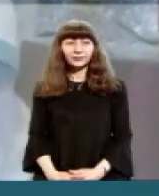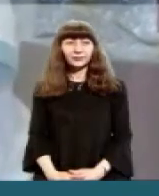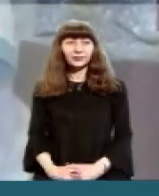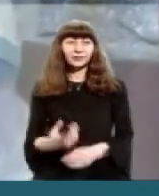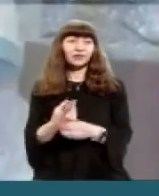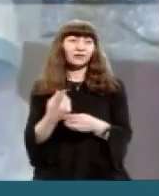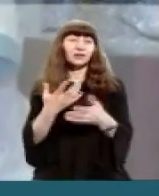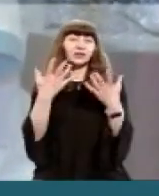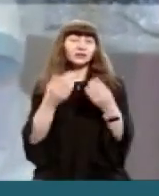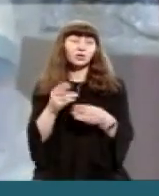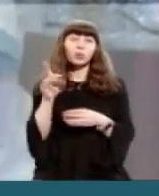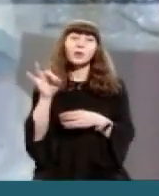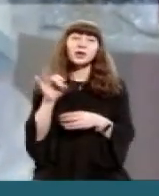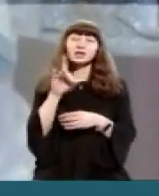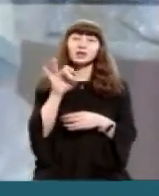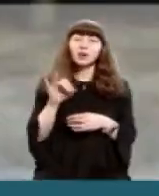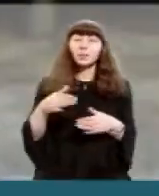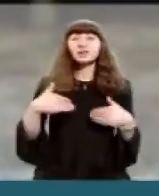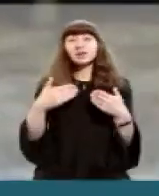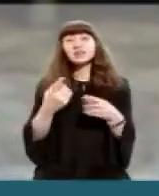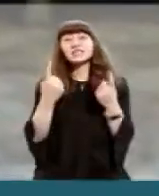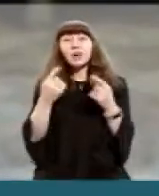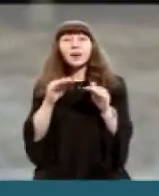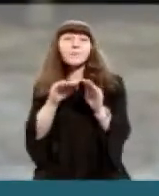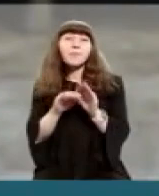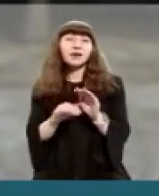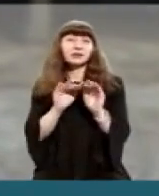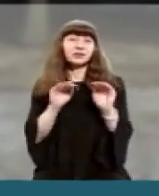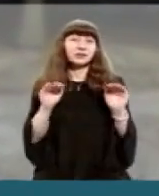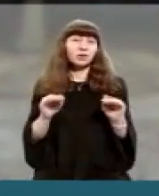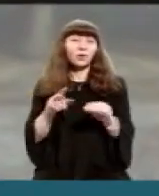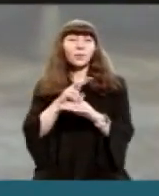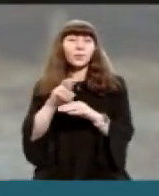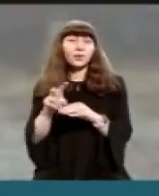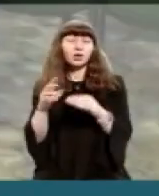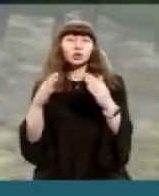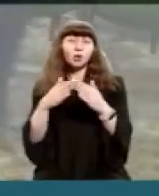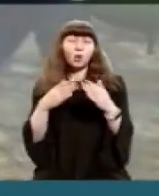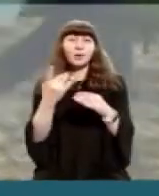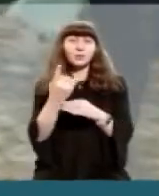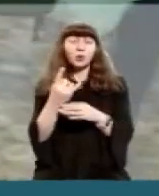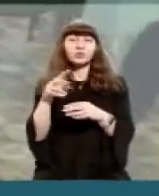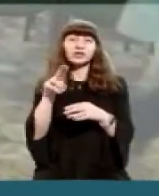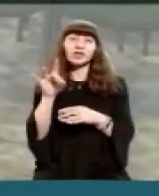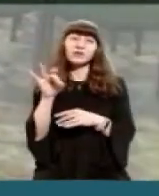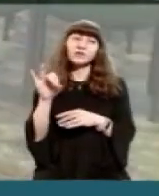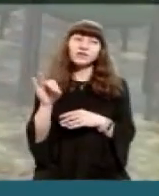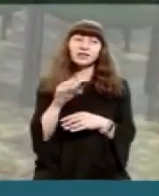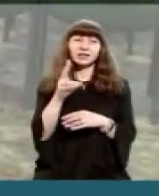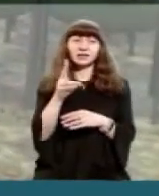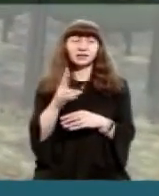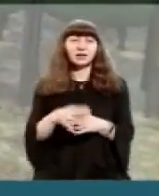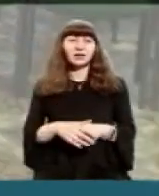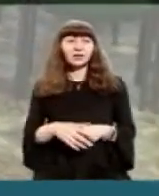В этот праздничный день Кумар Аксакалов поздравил самых маленьких воспитанников. Аким области посетил дом ребенка «Дельфин». Здесь все готово к новогоднему